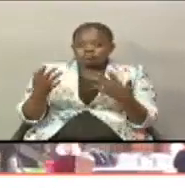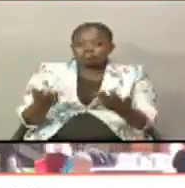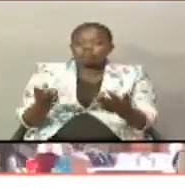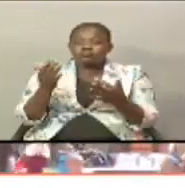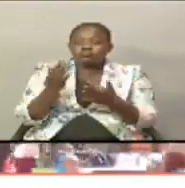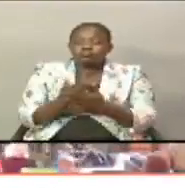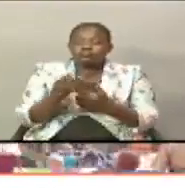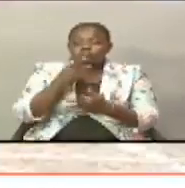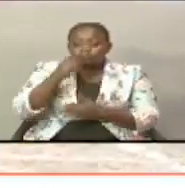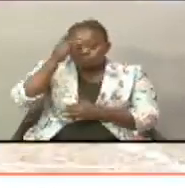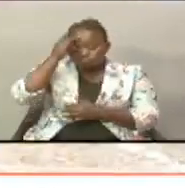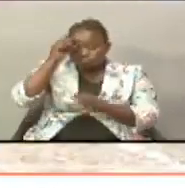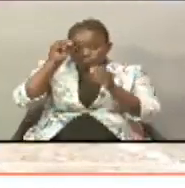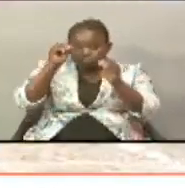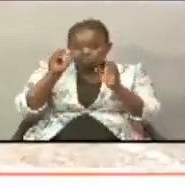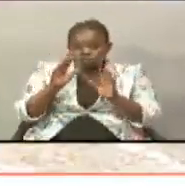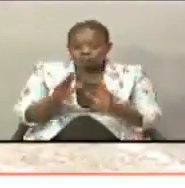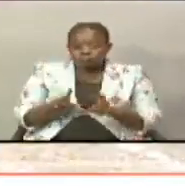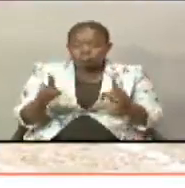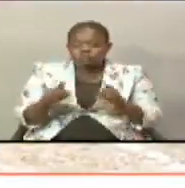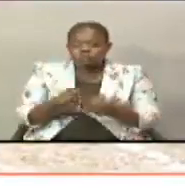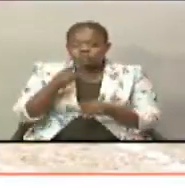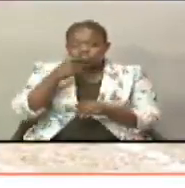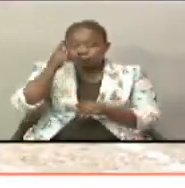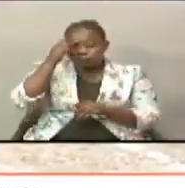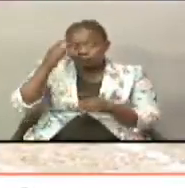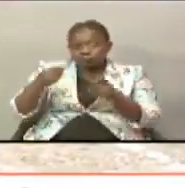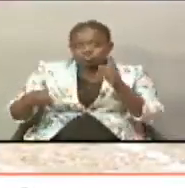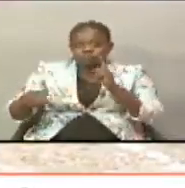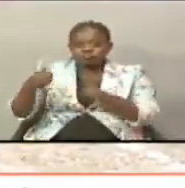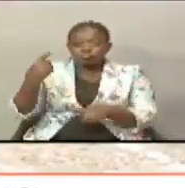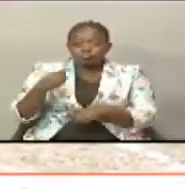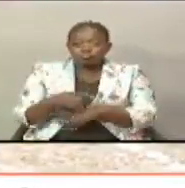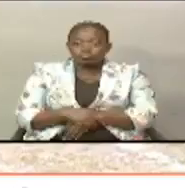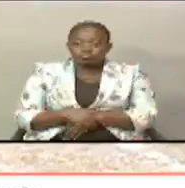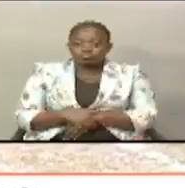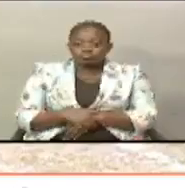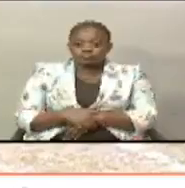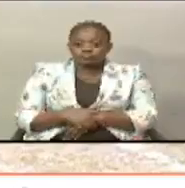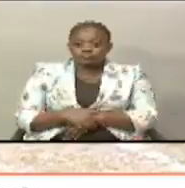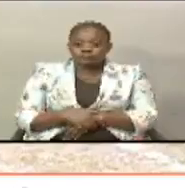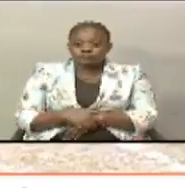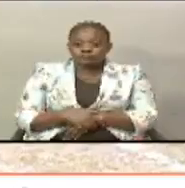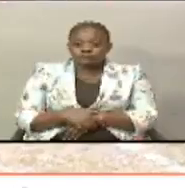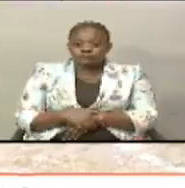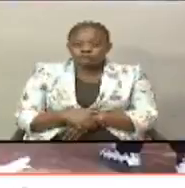wakati w'abazadde n'abasomesa ng'abazadde be baguwangudde.